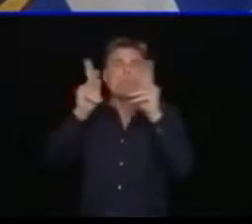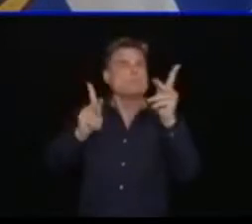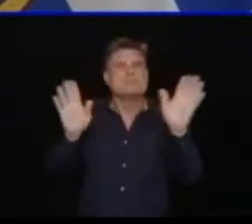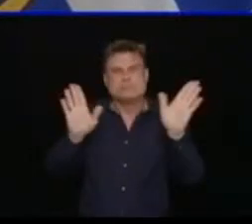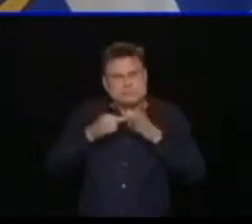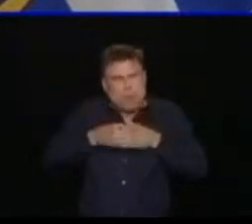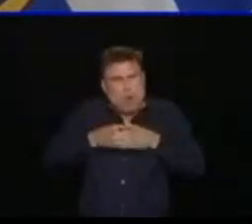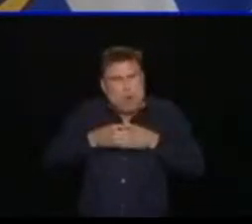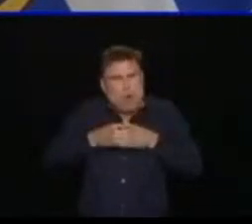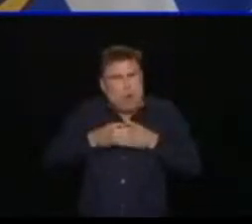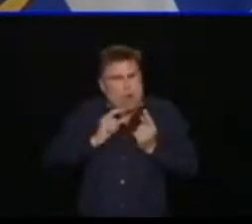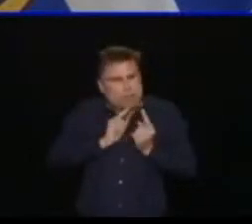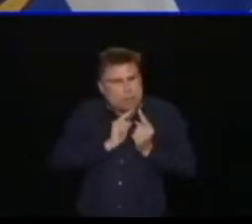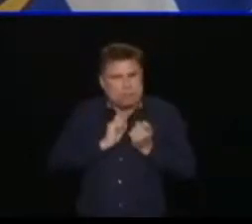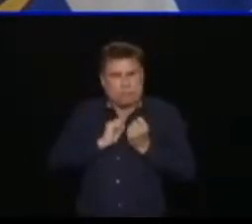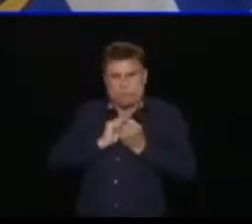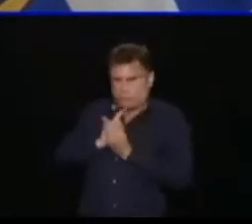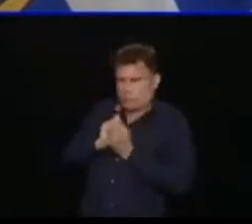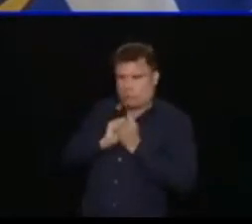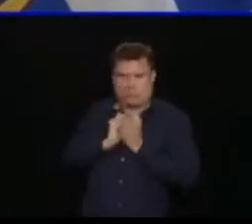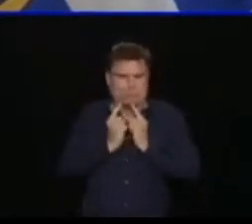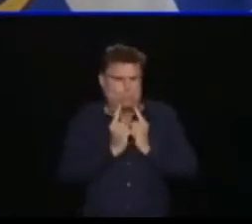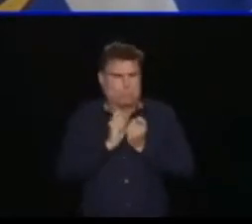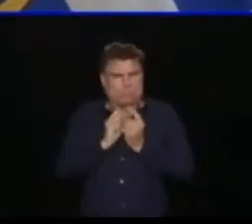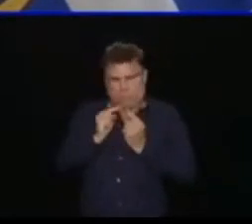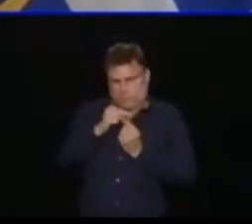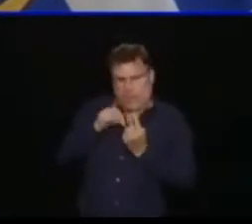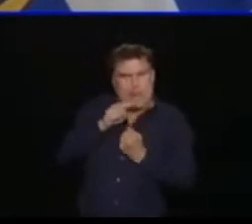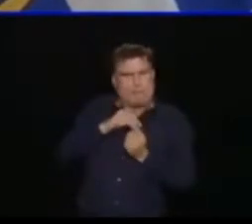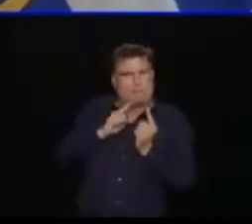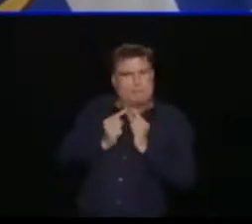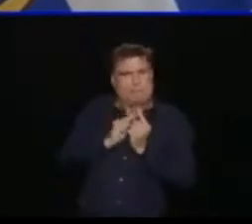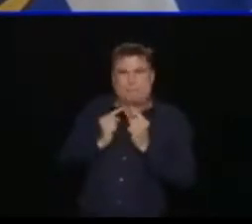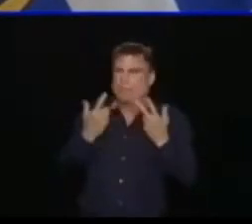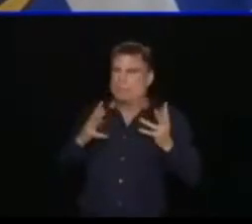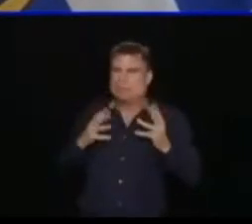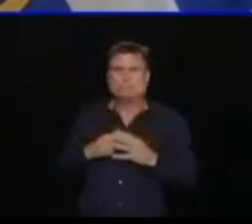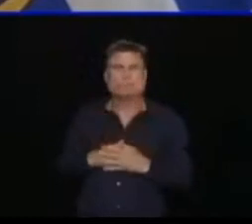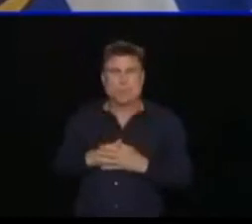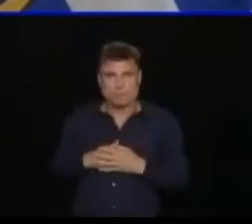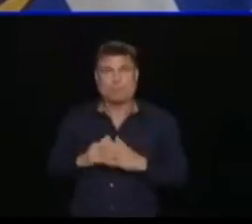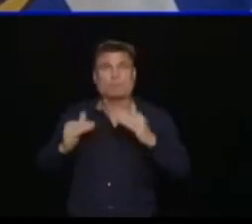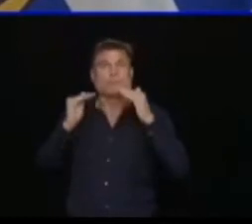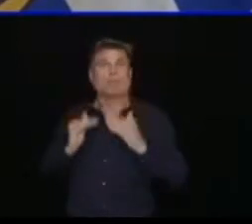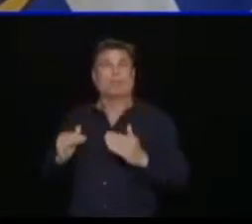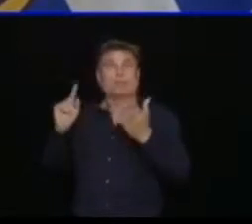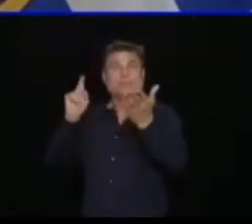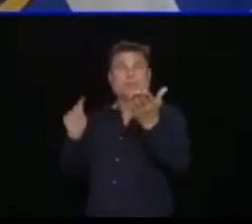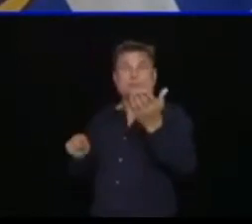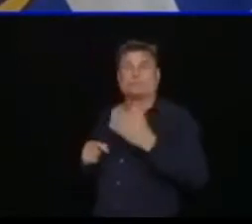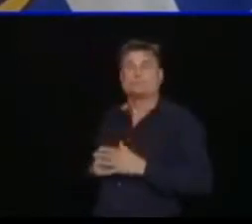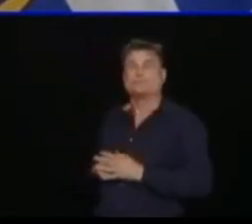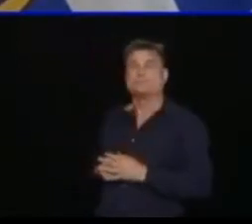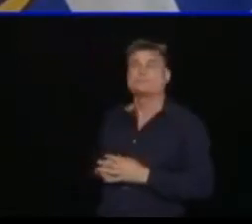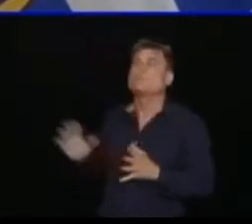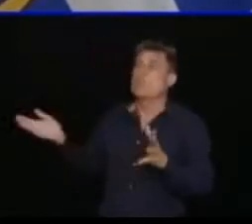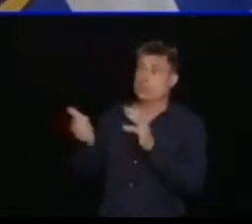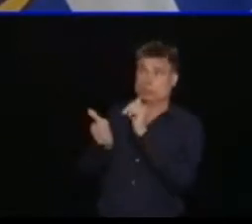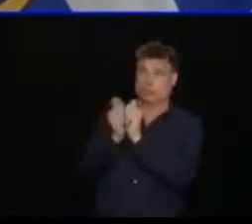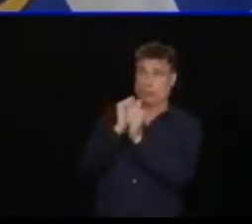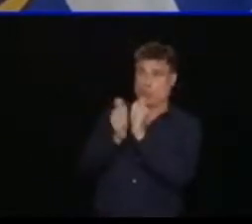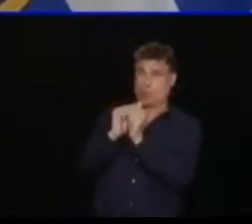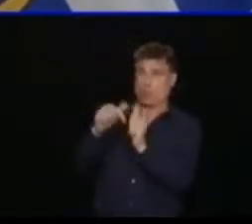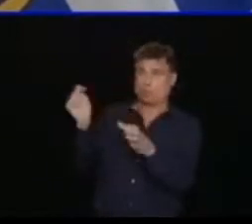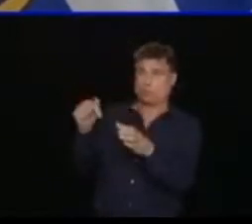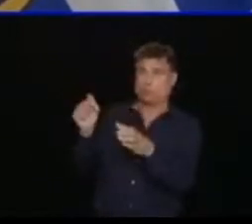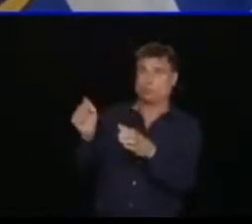about amateur sports and a possible transition from phase 2 to phase 3. 那么他也是说到了业余体育